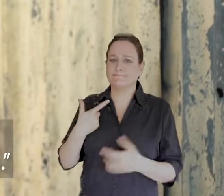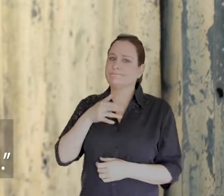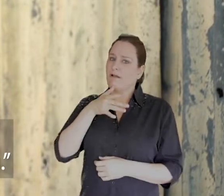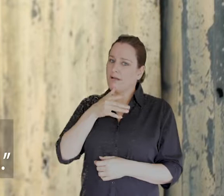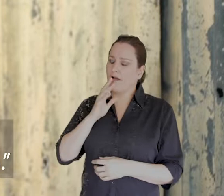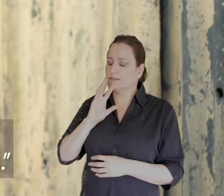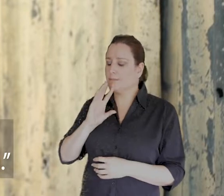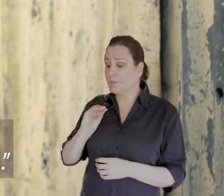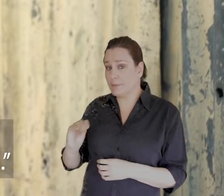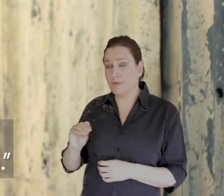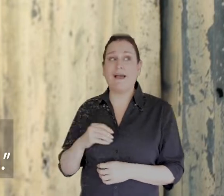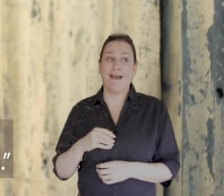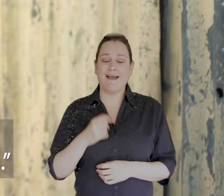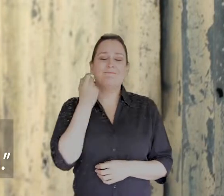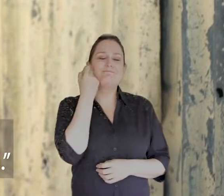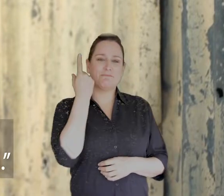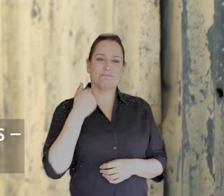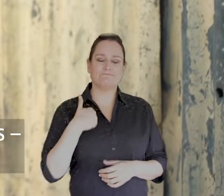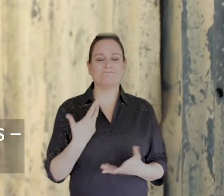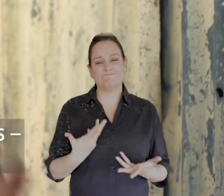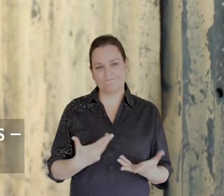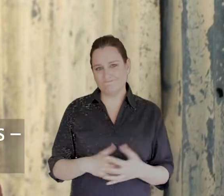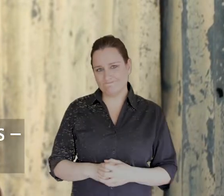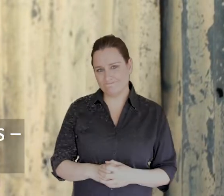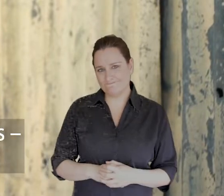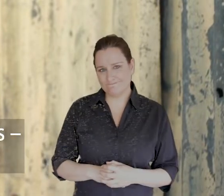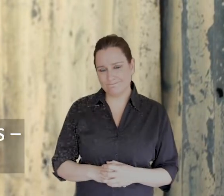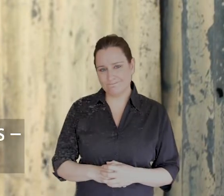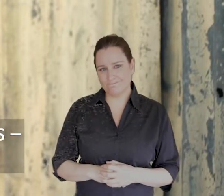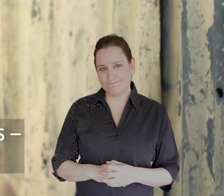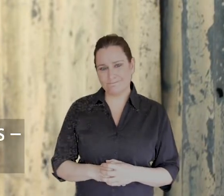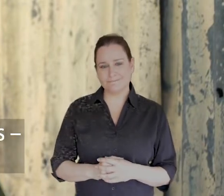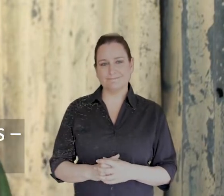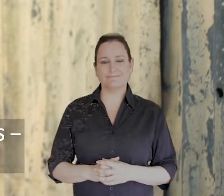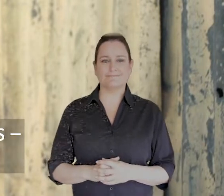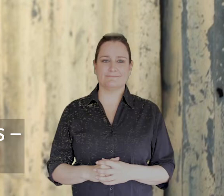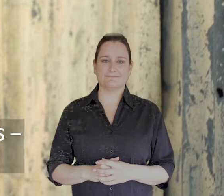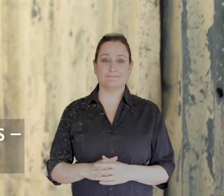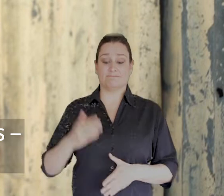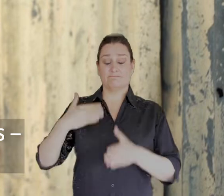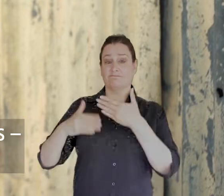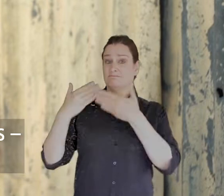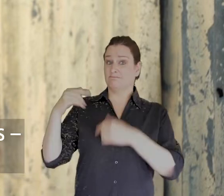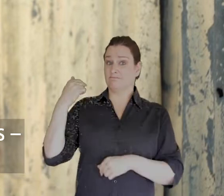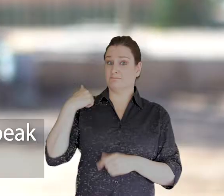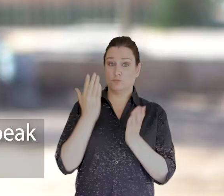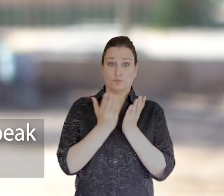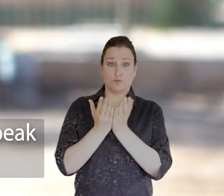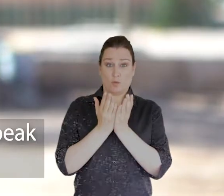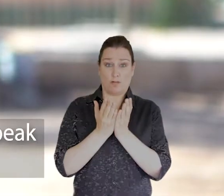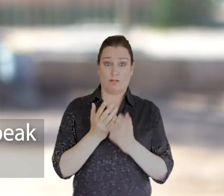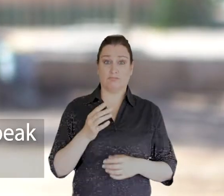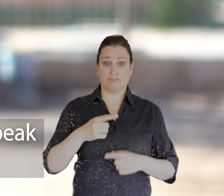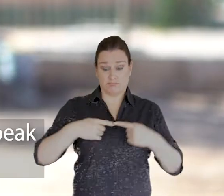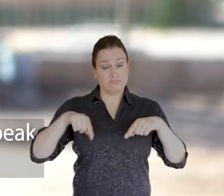praat Afrikaans, laat ek kan verstaan. Dan as ek nou op Afrikaans met haar praat, dan verstaan sy vir my. Toe